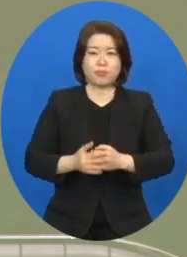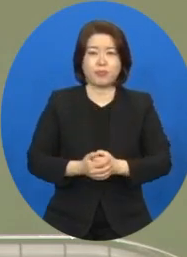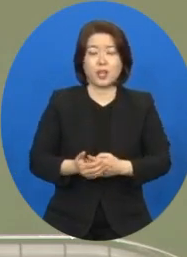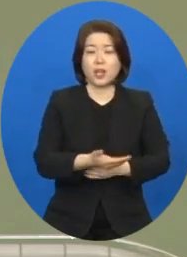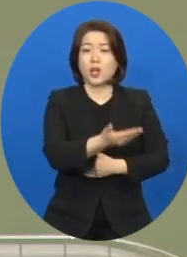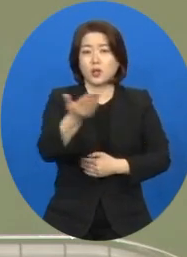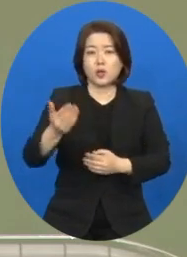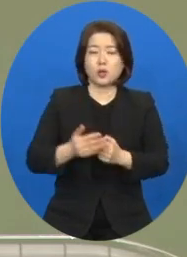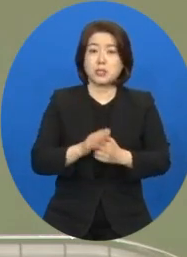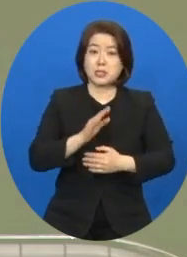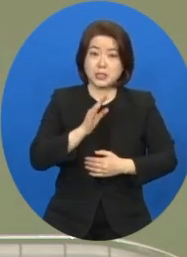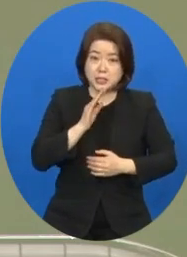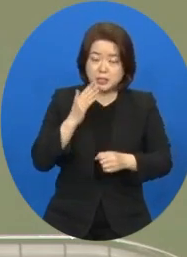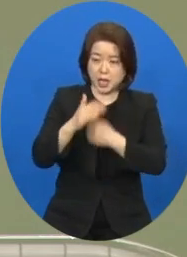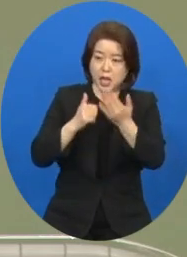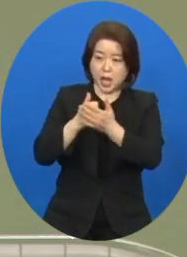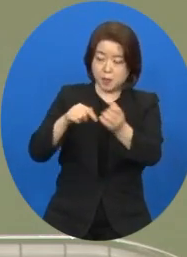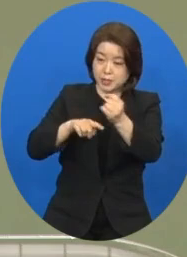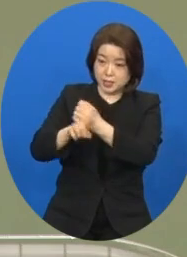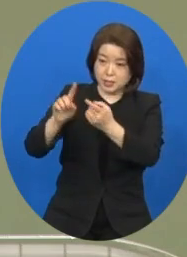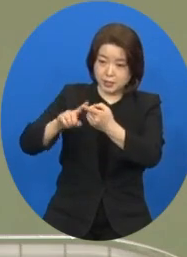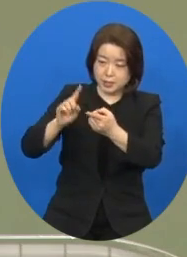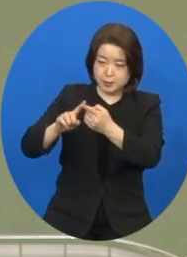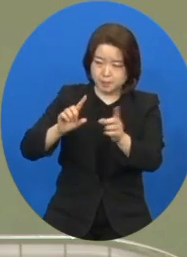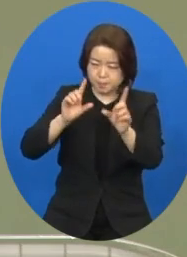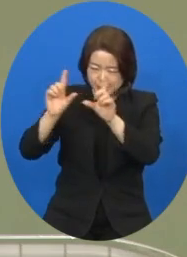여러분이 진짜 하나님의 뜻대로 간다